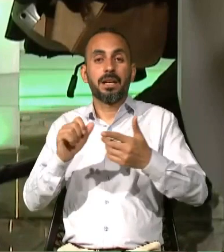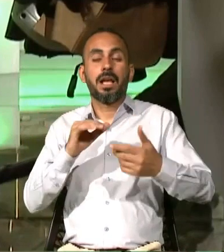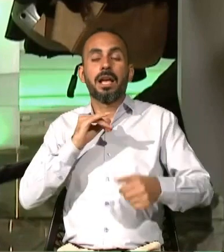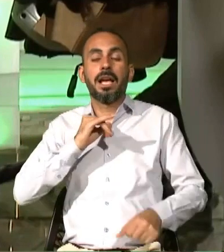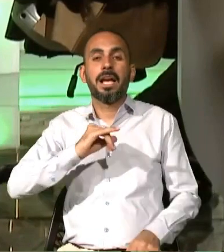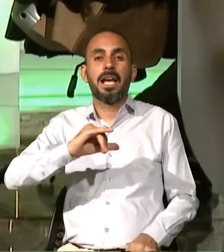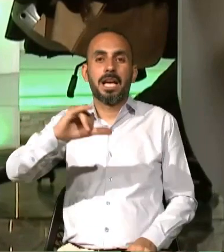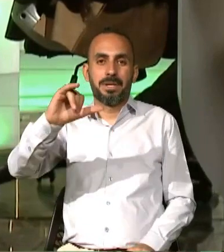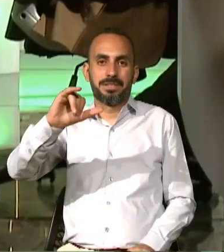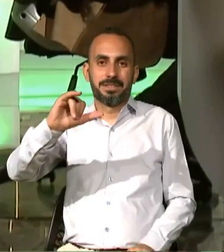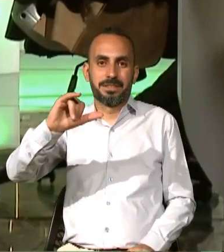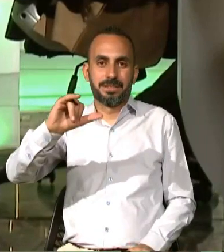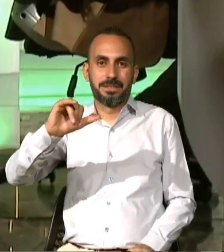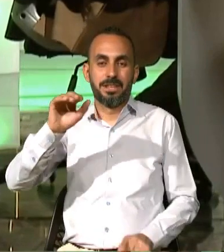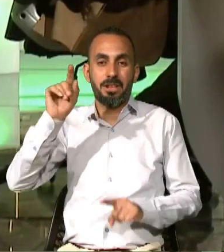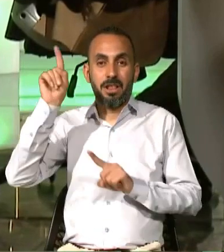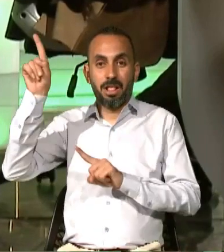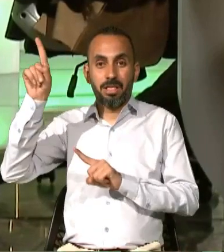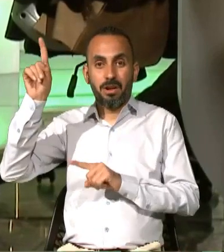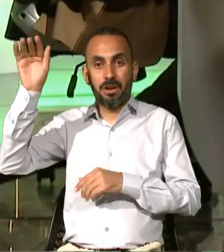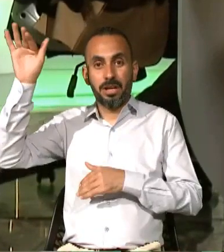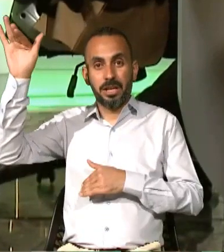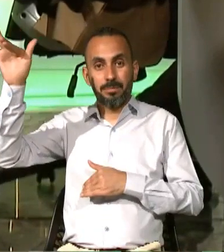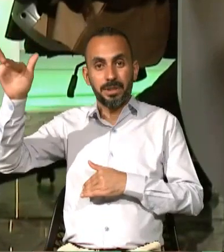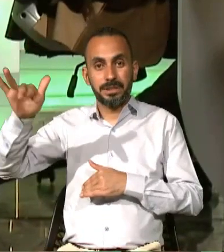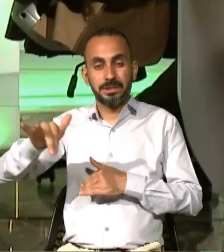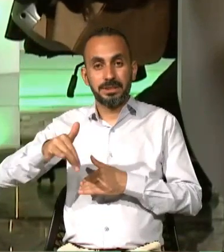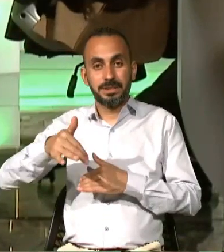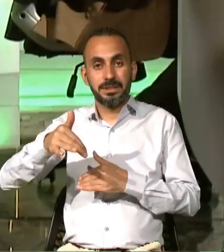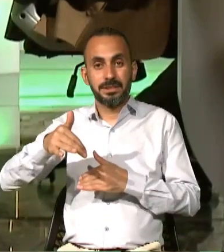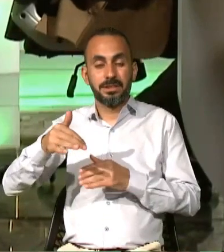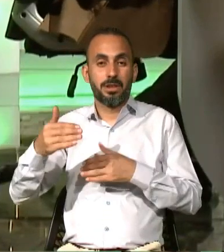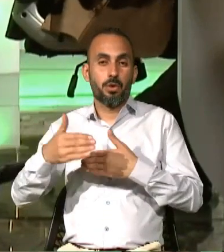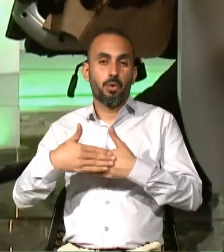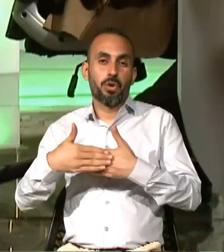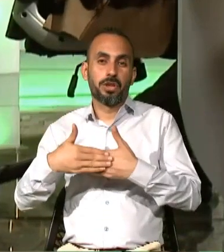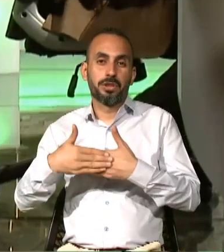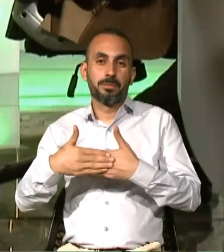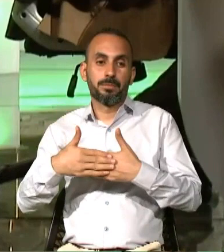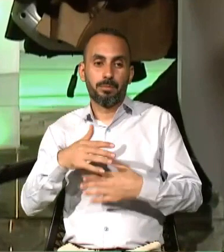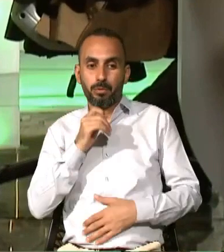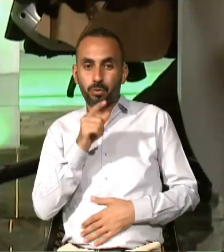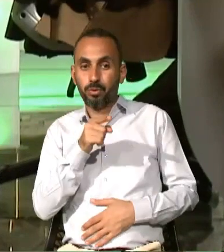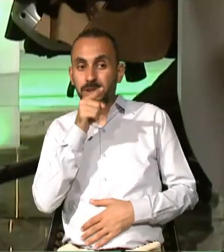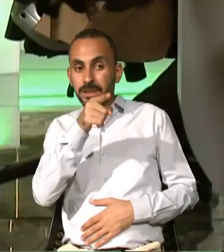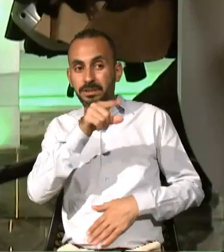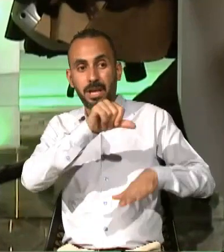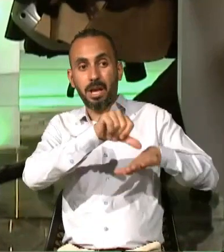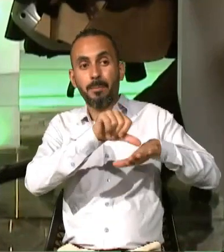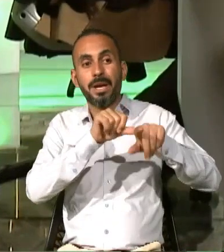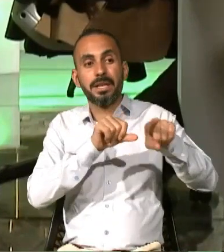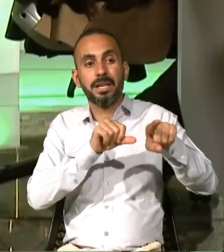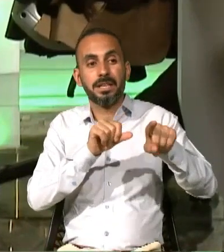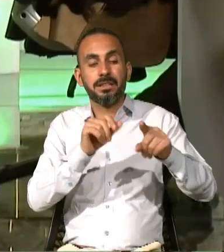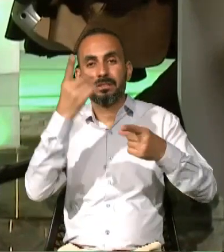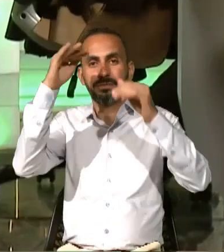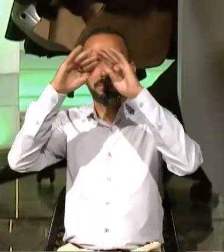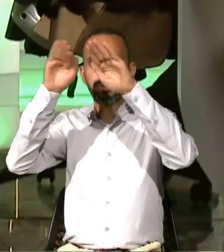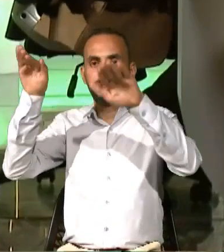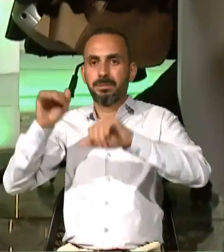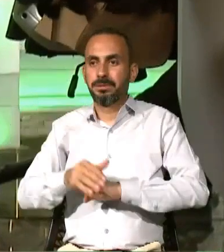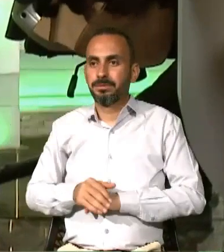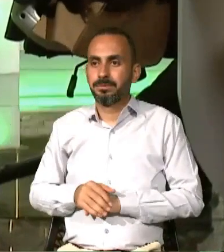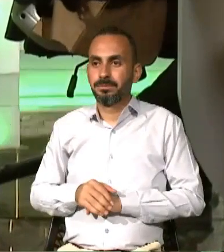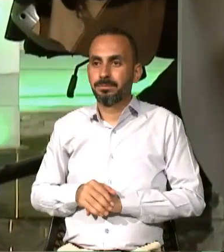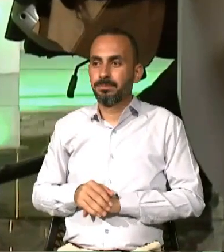اصبح قريب جدا وعلى الابواب بيقول لي فكرة عظيمة، بيقول لي يا أسيس سمير انت ليك مكان في السماء، يا جرجس انت